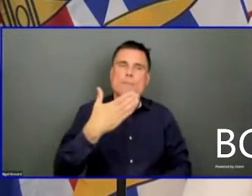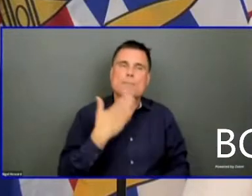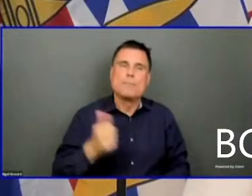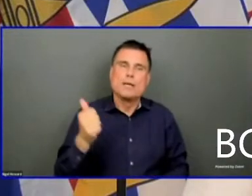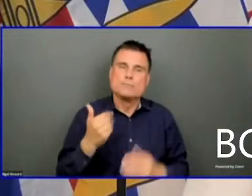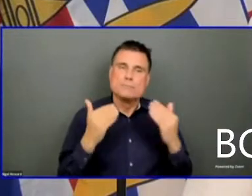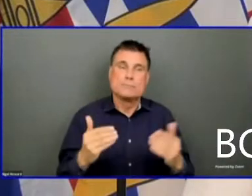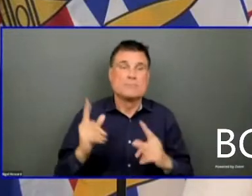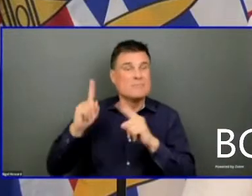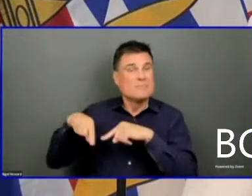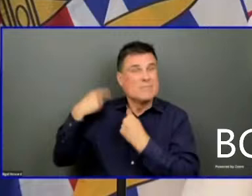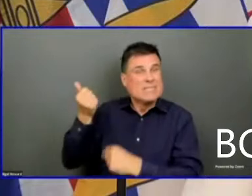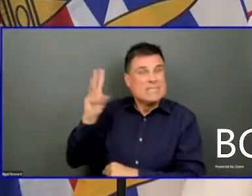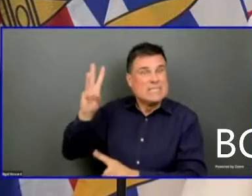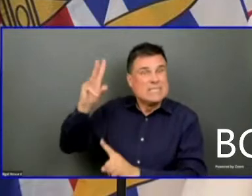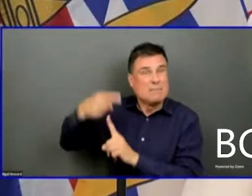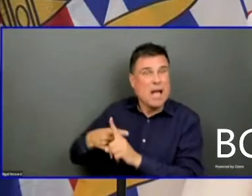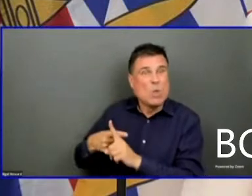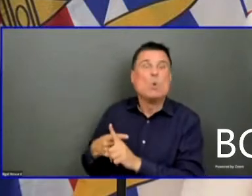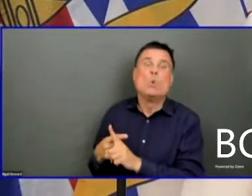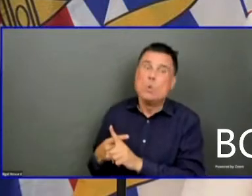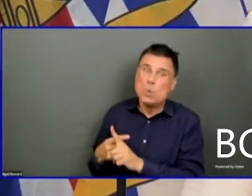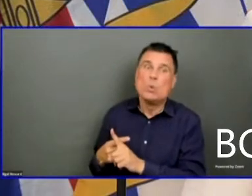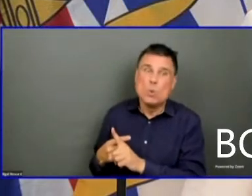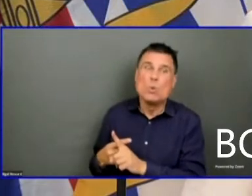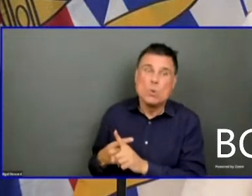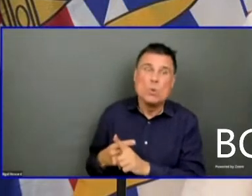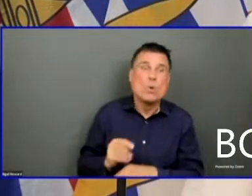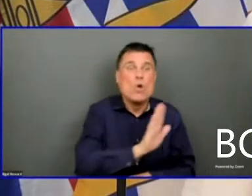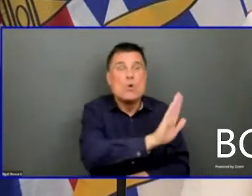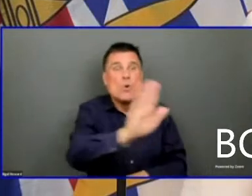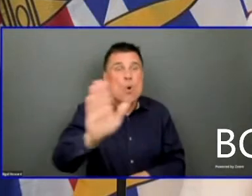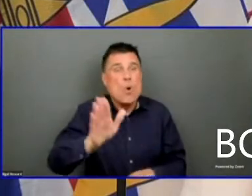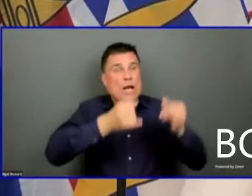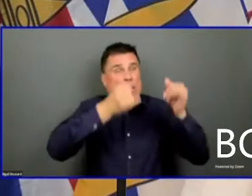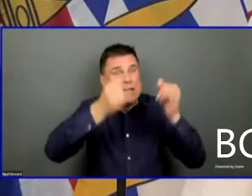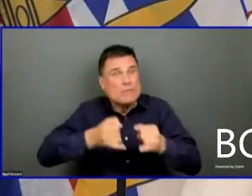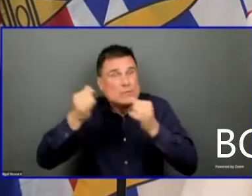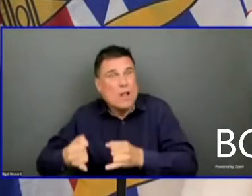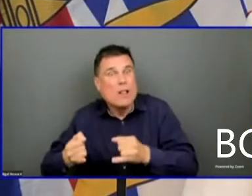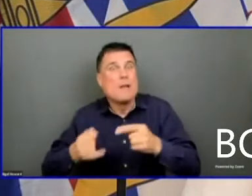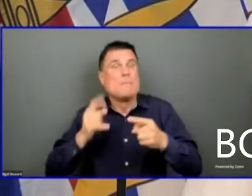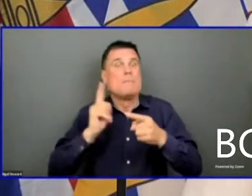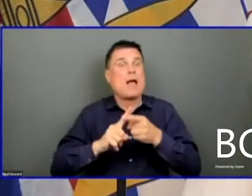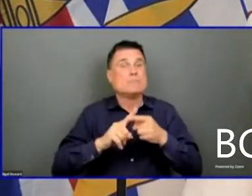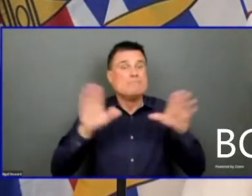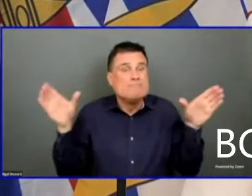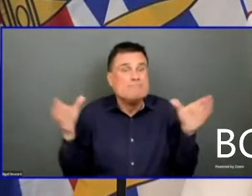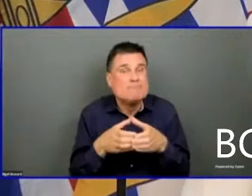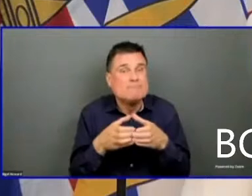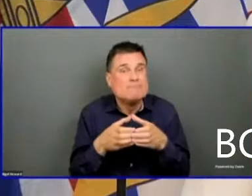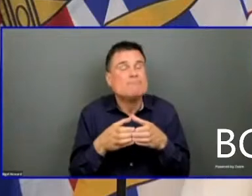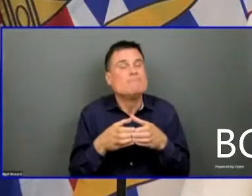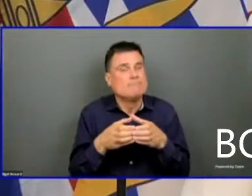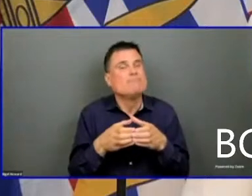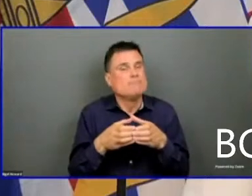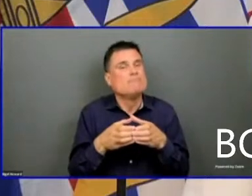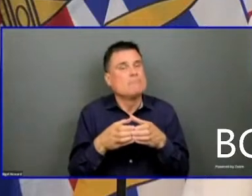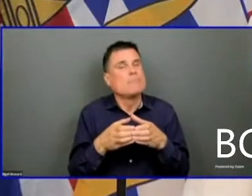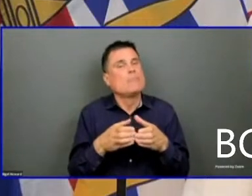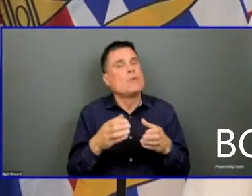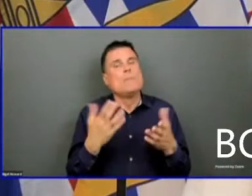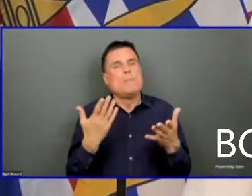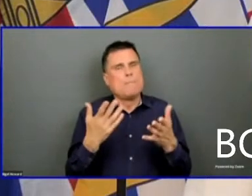已经16个月了，我们每一个人的点点滴滴的努力通过的每一个保护措